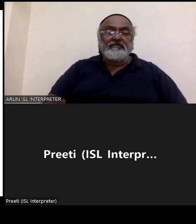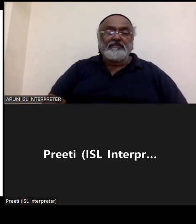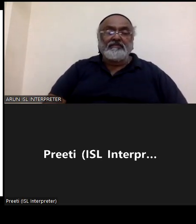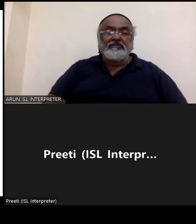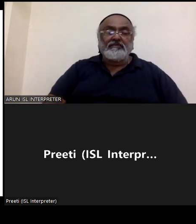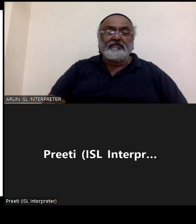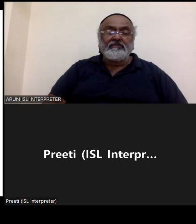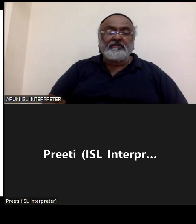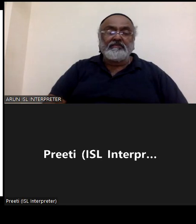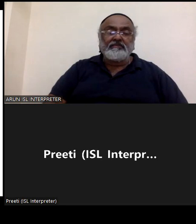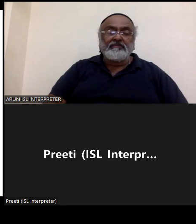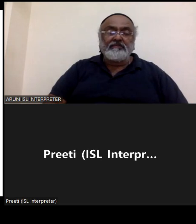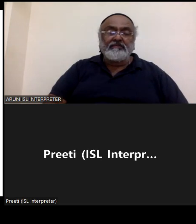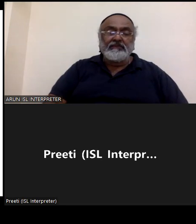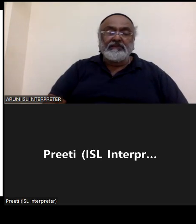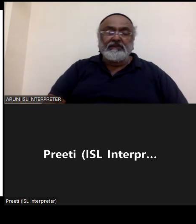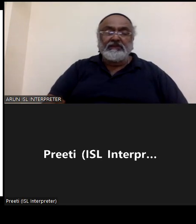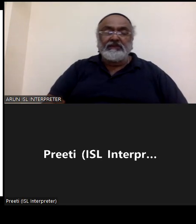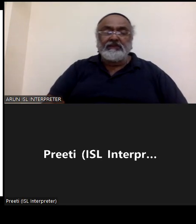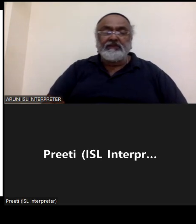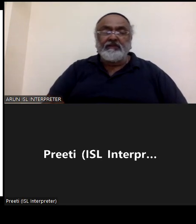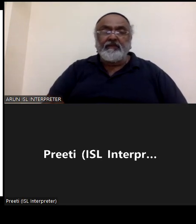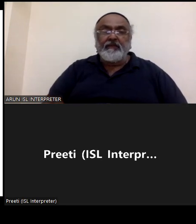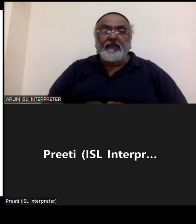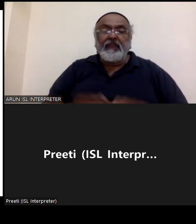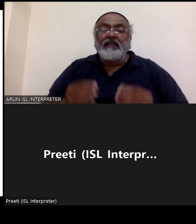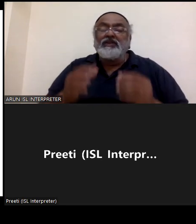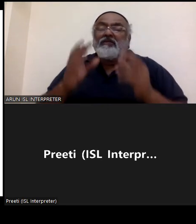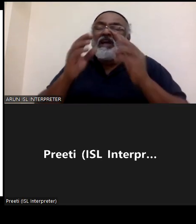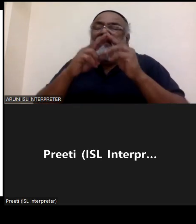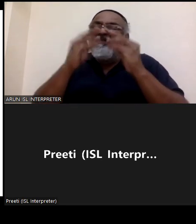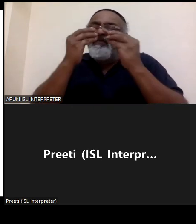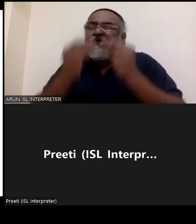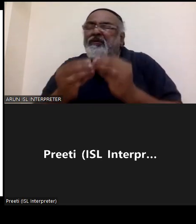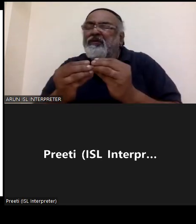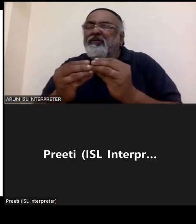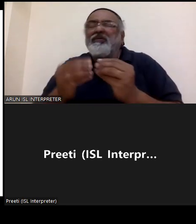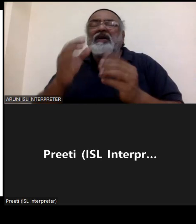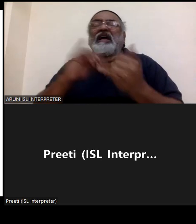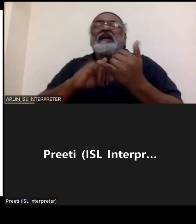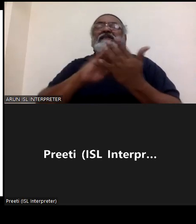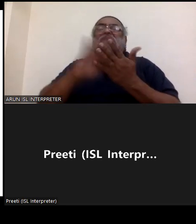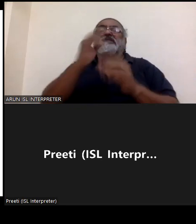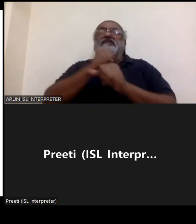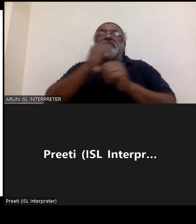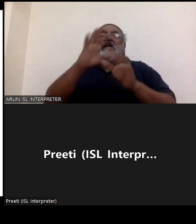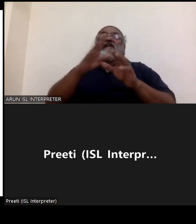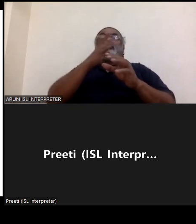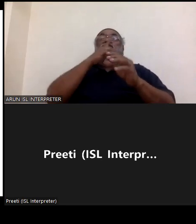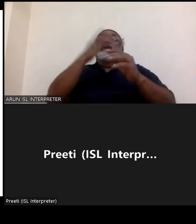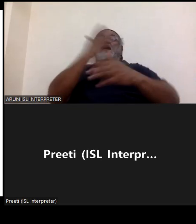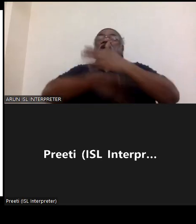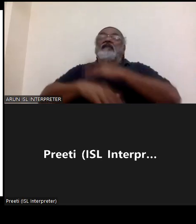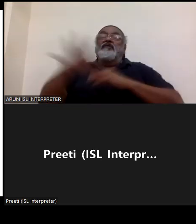बहुत ही कम सेल्फ हेल्प ग्रुप्स हैं जो कि विकलांग को लेके सामने आते हैं या विकलांगों के हित में काम करते हैं.